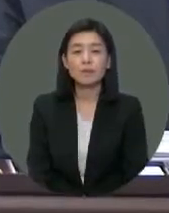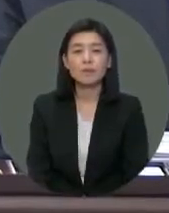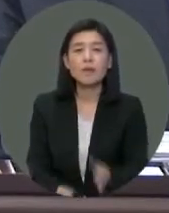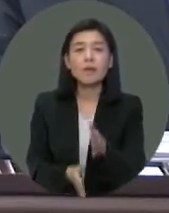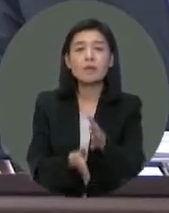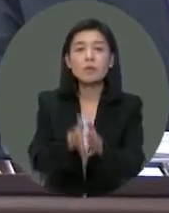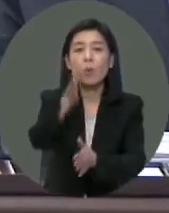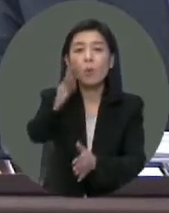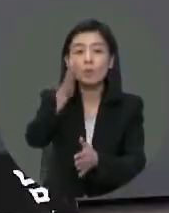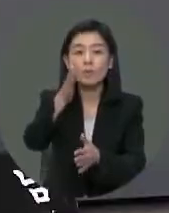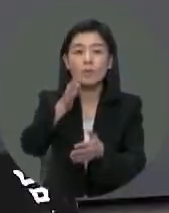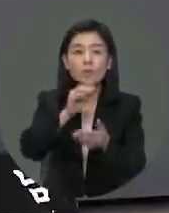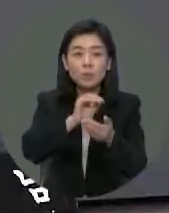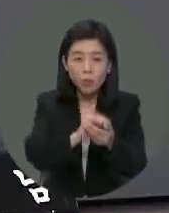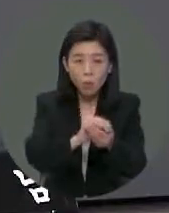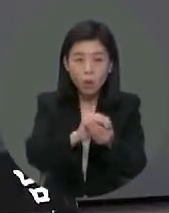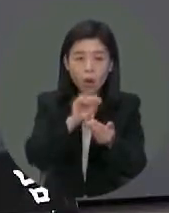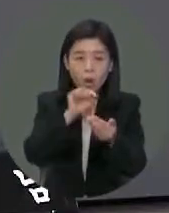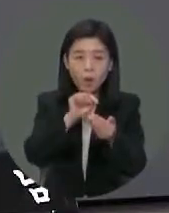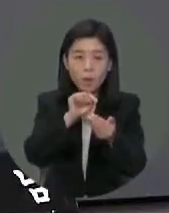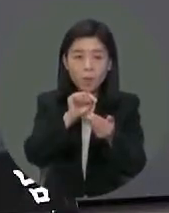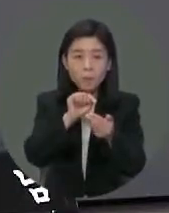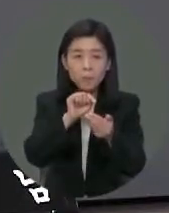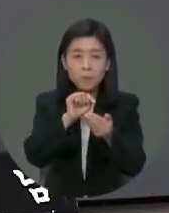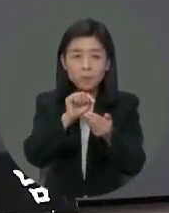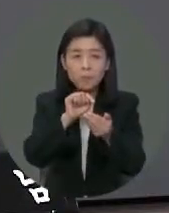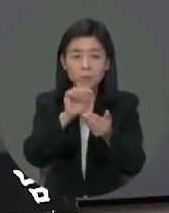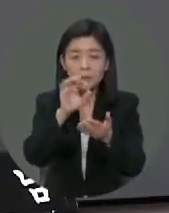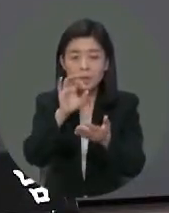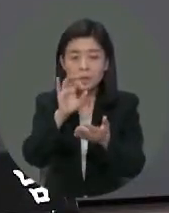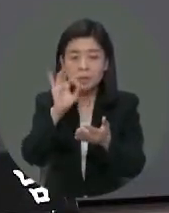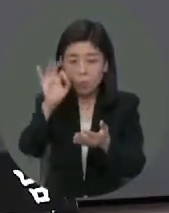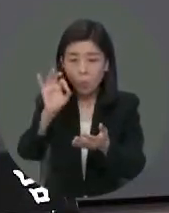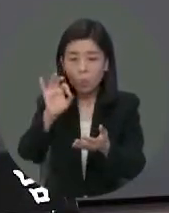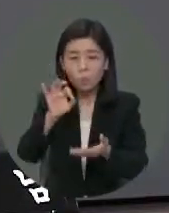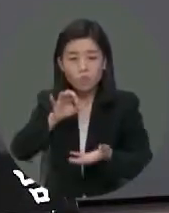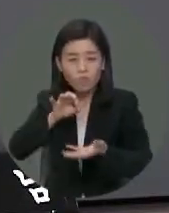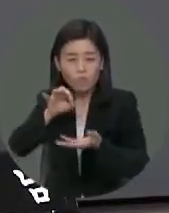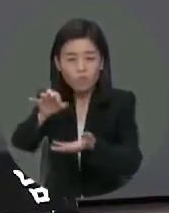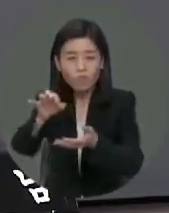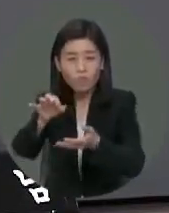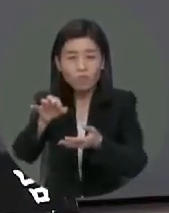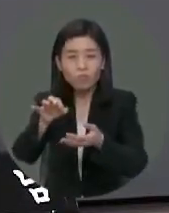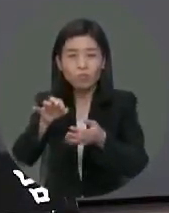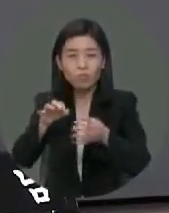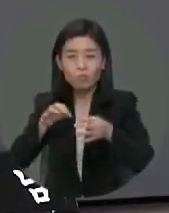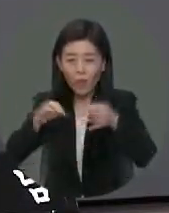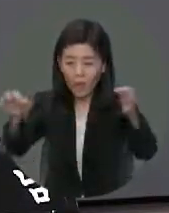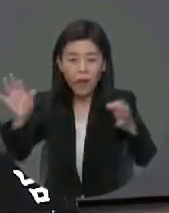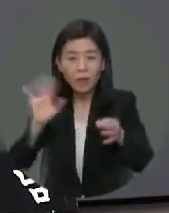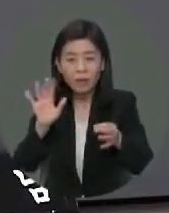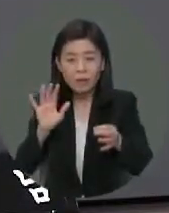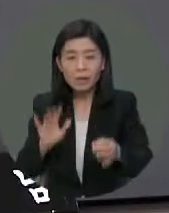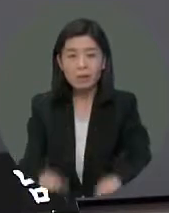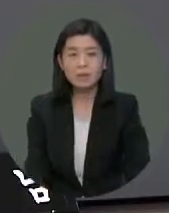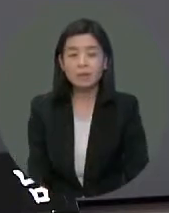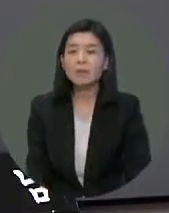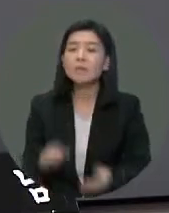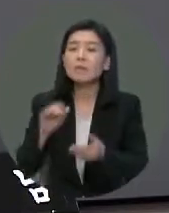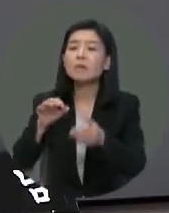안내고 있지 않습니까 그걸 내자고 하는 그 제안을 드리는 거예요 제가 예 아마 상당히